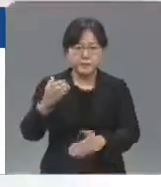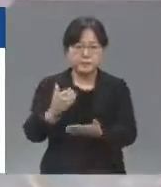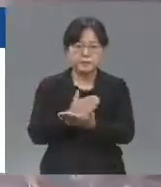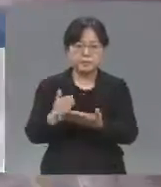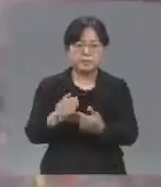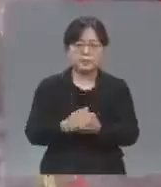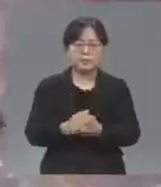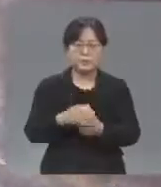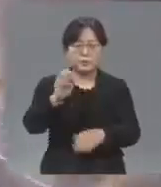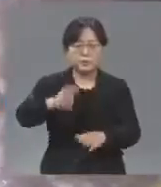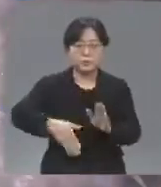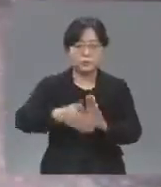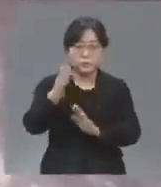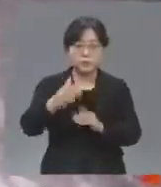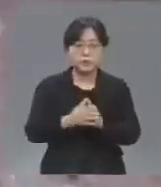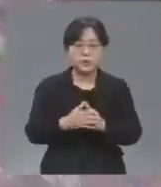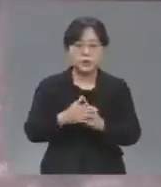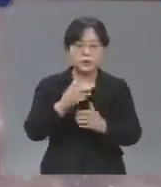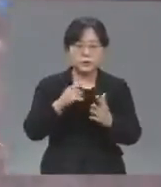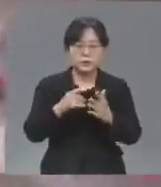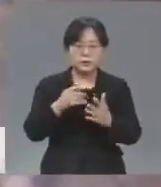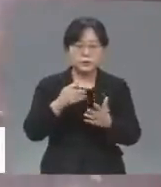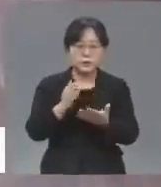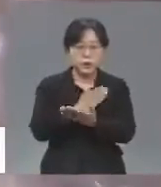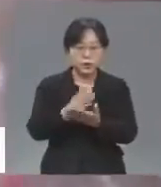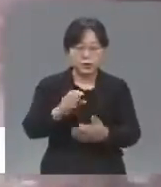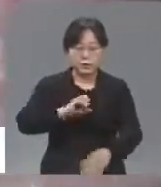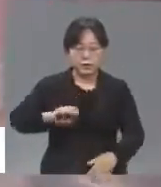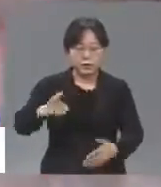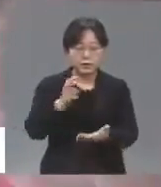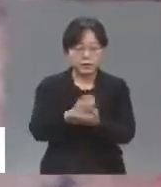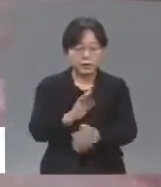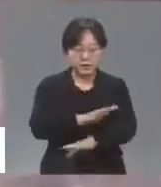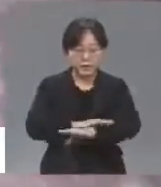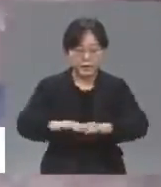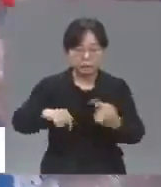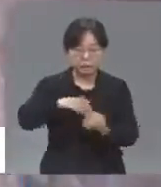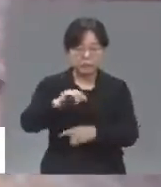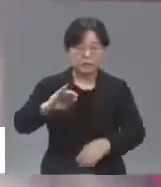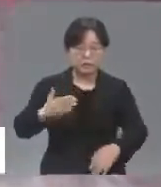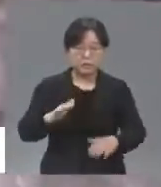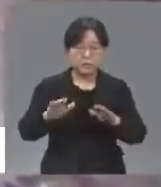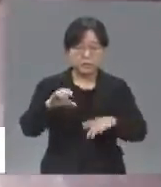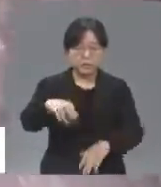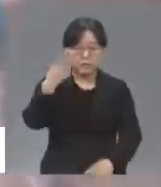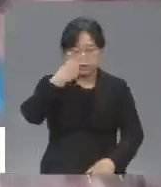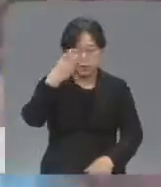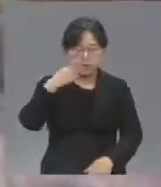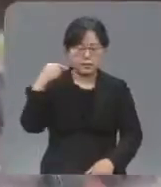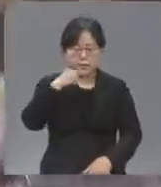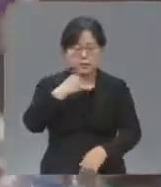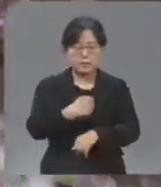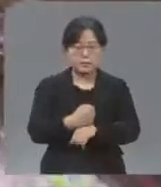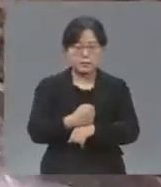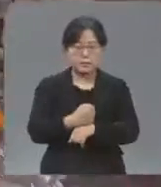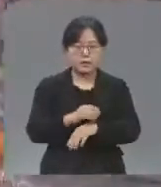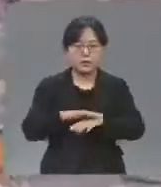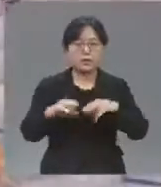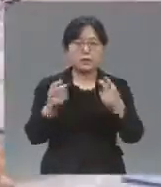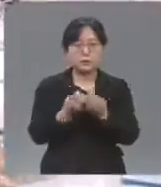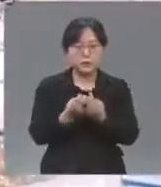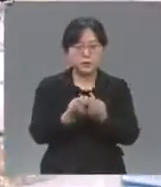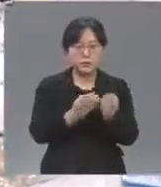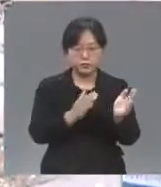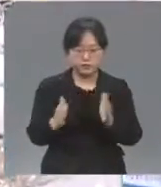거죠. 광주시도 투명 페트병 분리 배출 제도가 정착할 수 있도록 현장 관리 감독을 강화하기로 하는 등